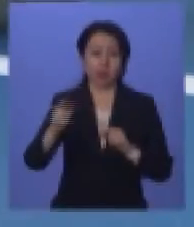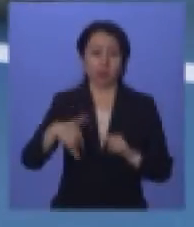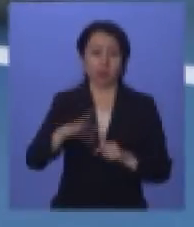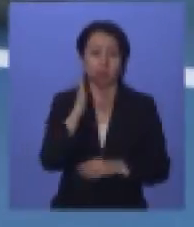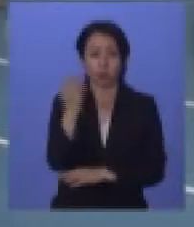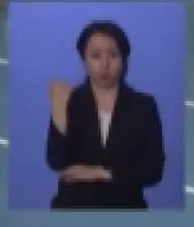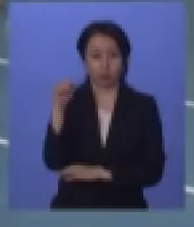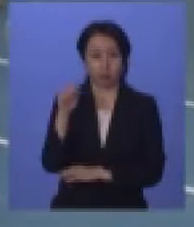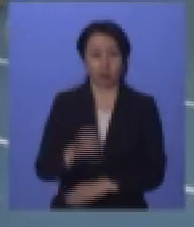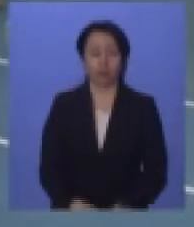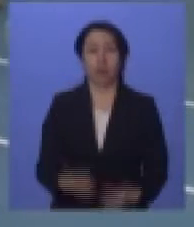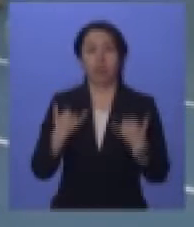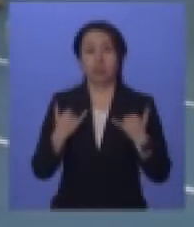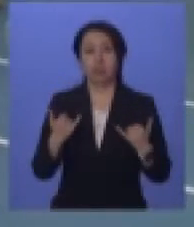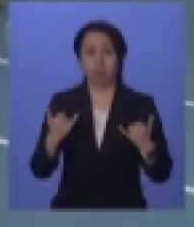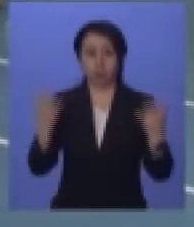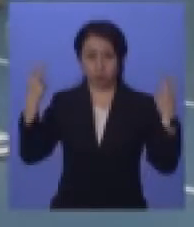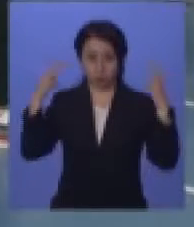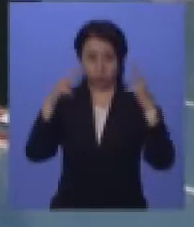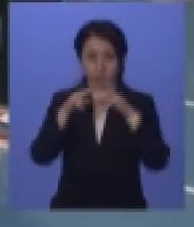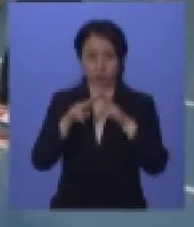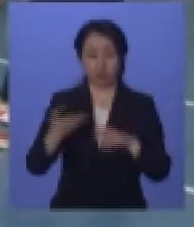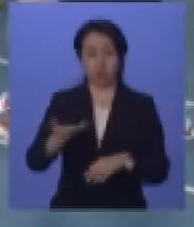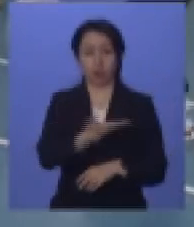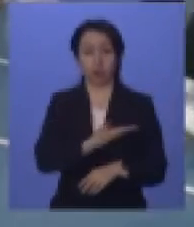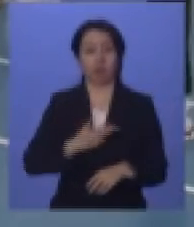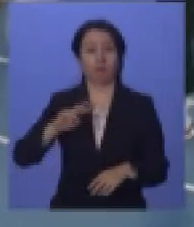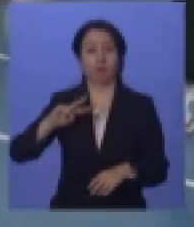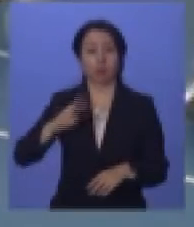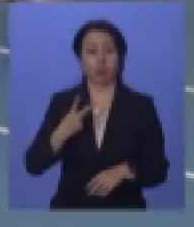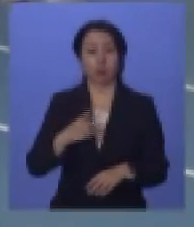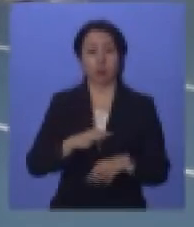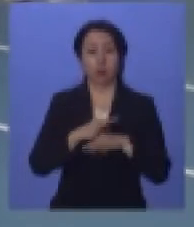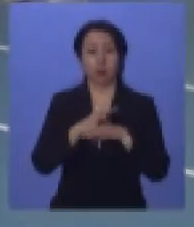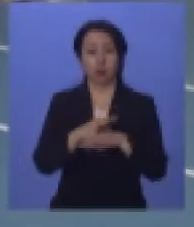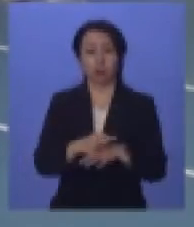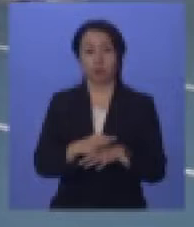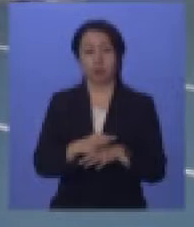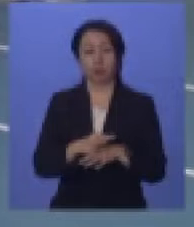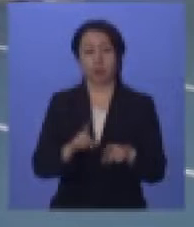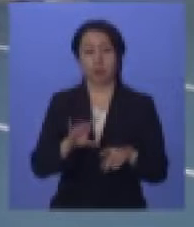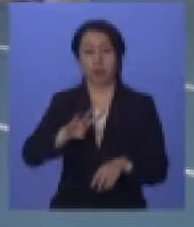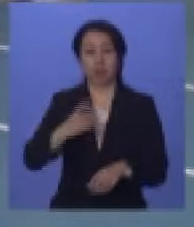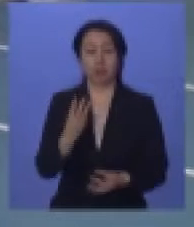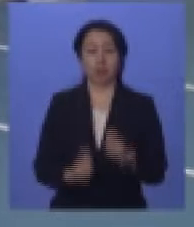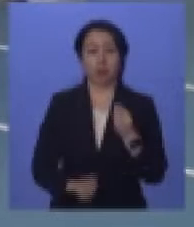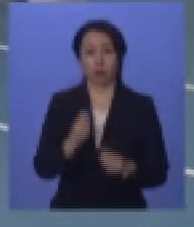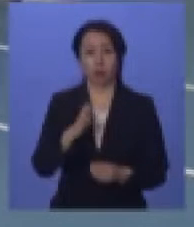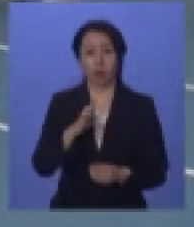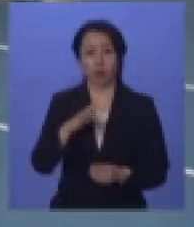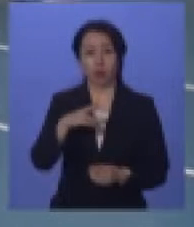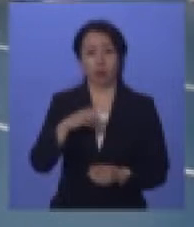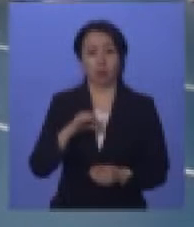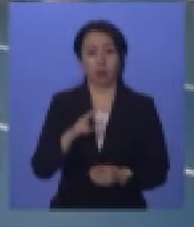становится победителем. Сегодня в нашем университете мы второй раз уже проводим национальную игру